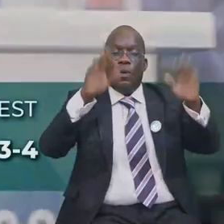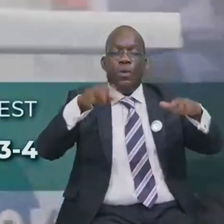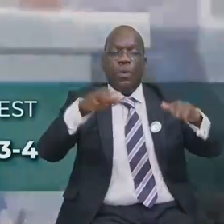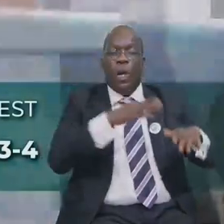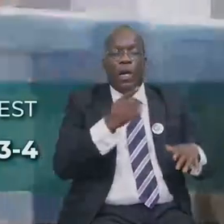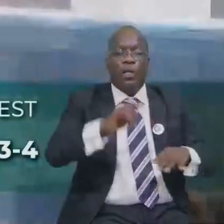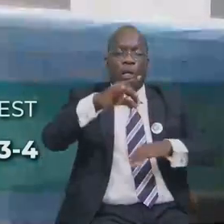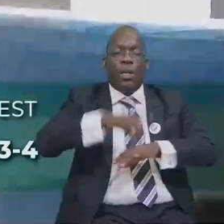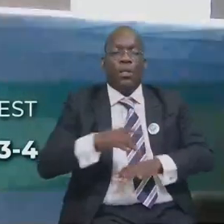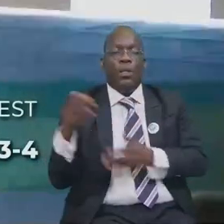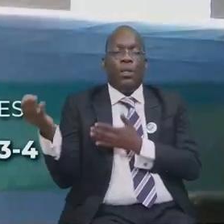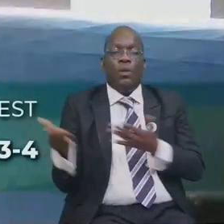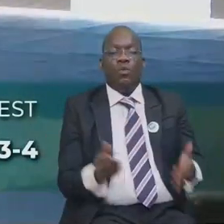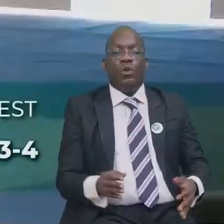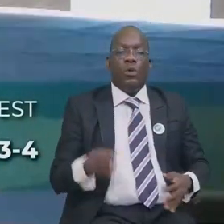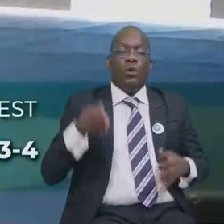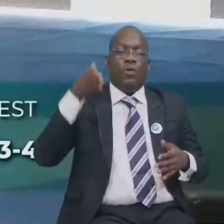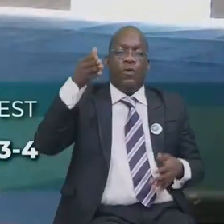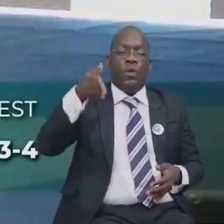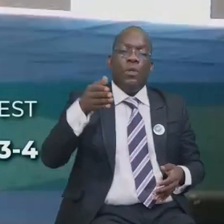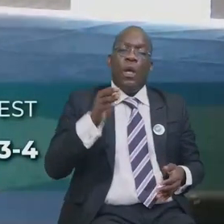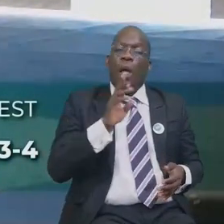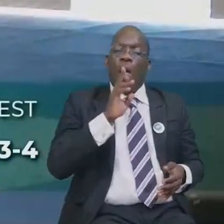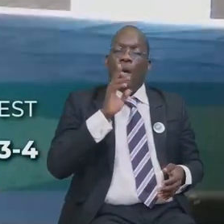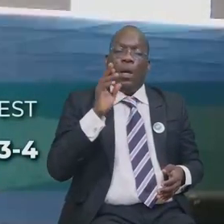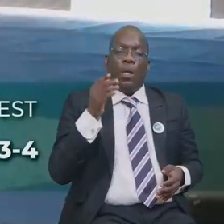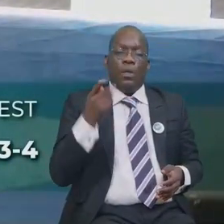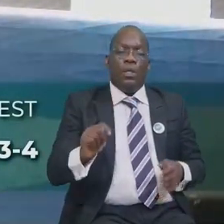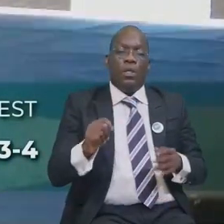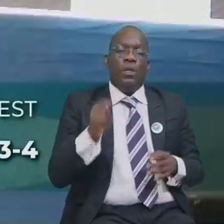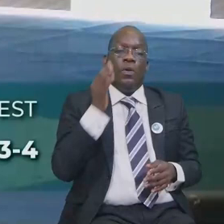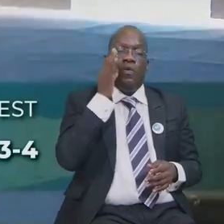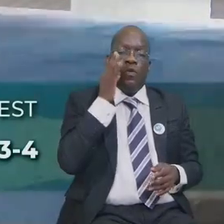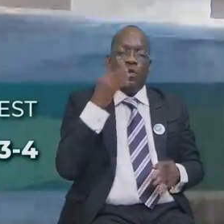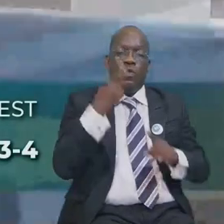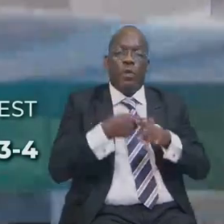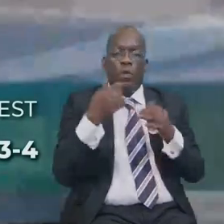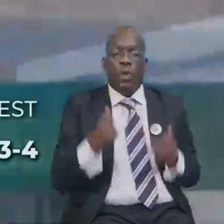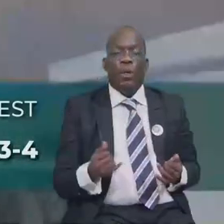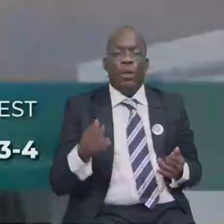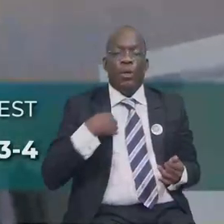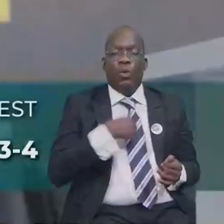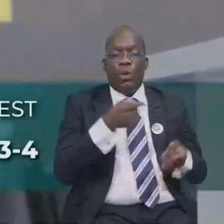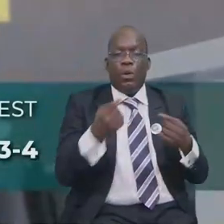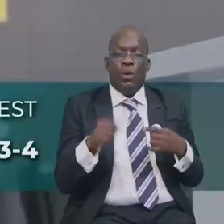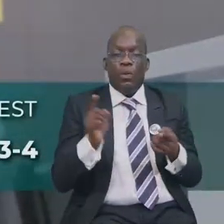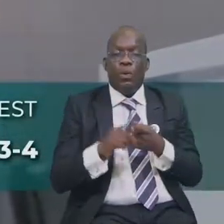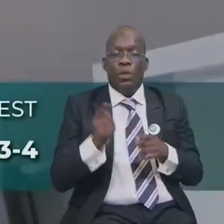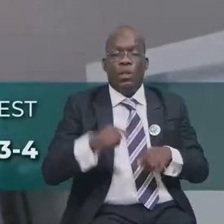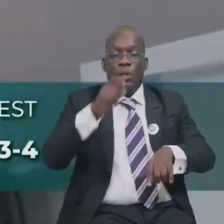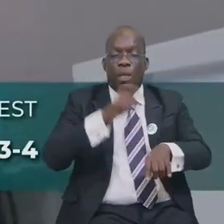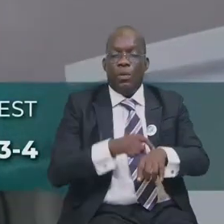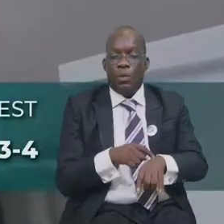son fruit. À partir d'aujourd'hui, nous venons à l'ère, à la